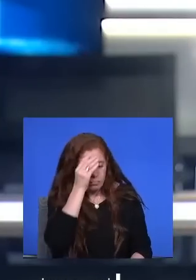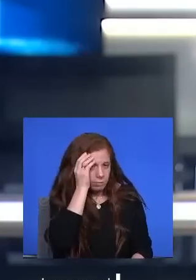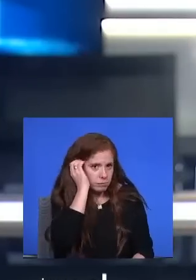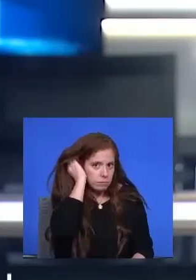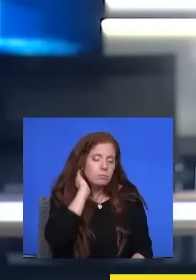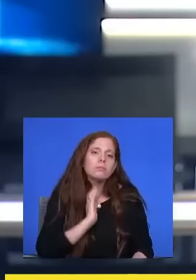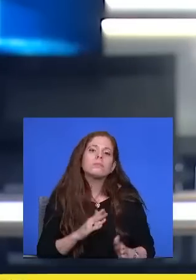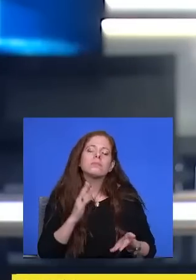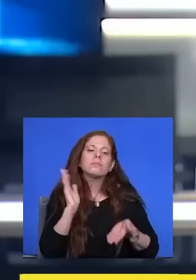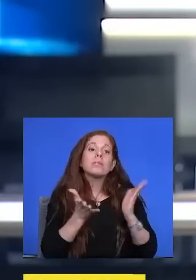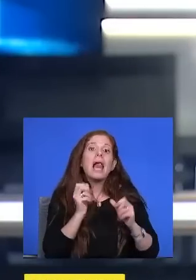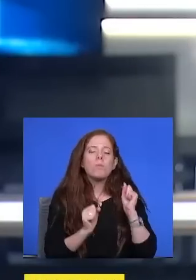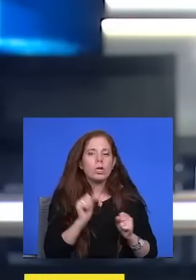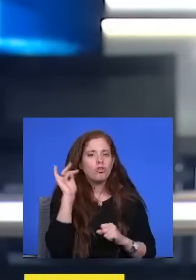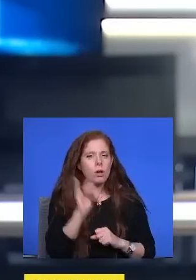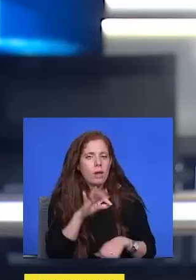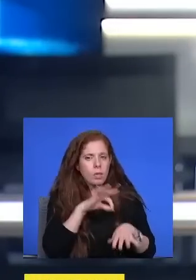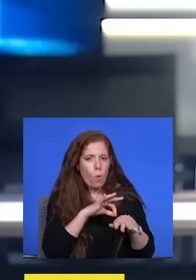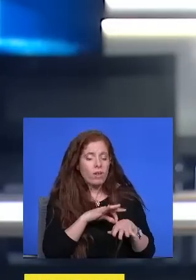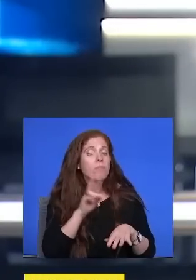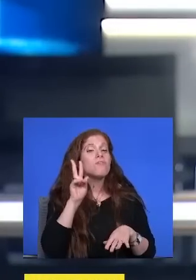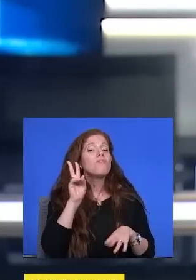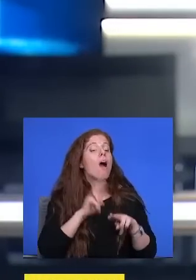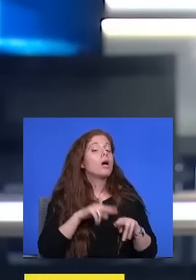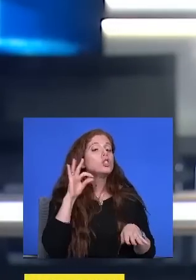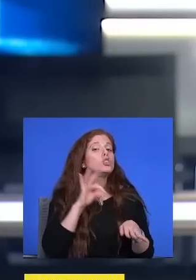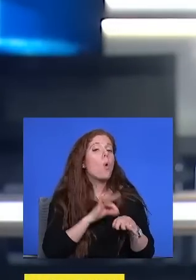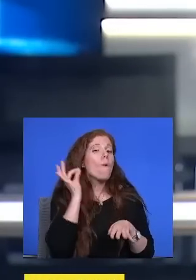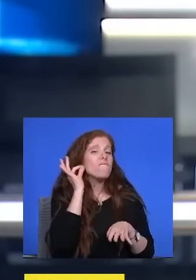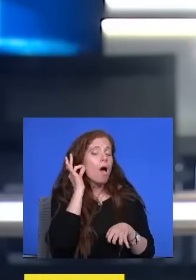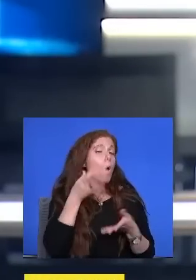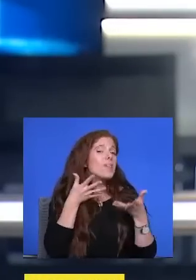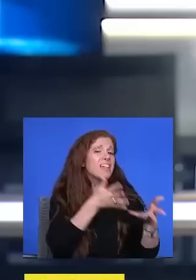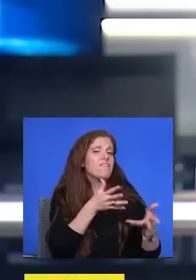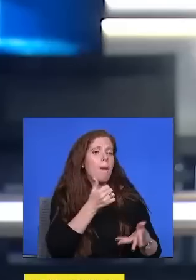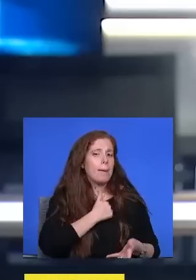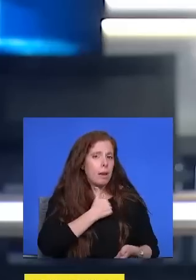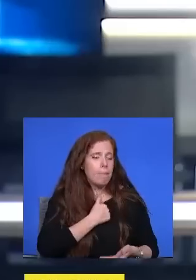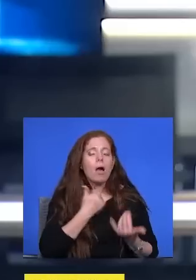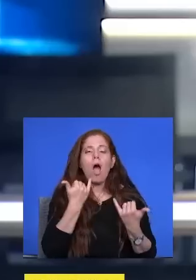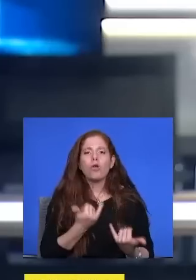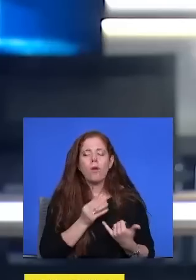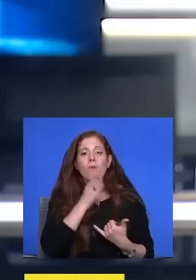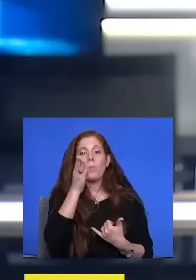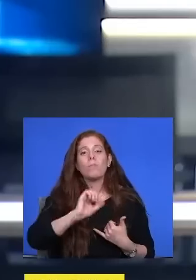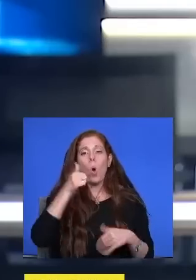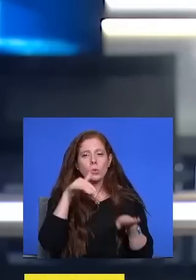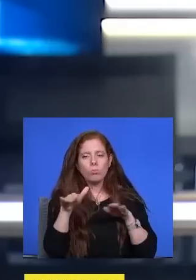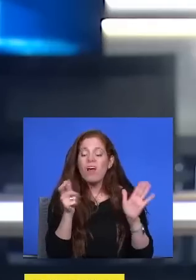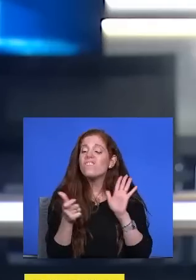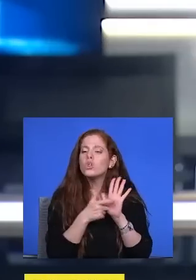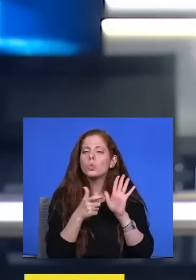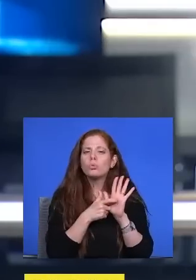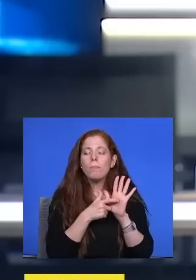האלימות הקשה נגד הרופאים, ואחרי שרופאה הותקפה בבני ברק, הרופאים פונים עכשיו לראש הממשלה ודורשים ממנו לרסן את